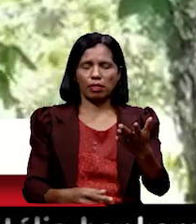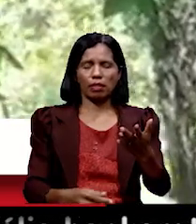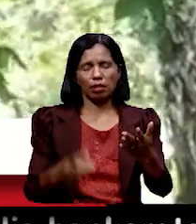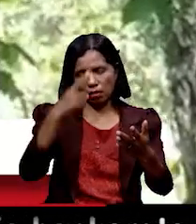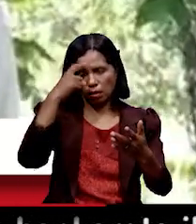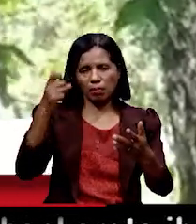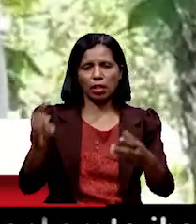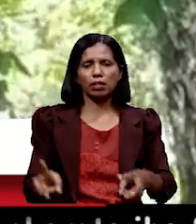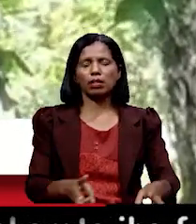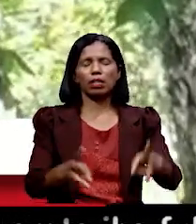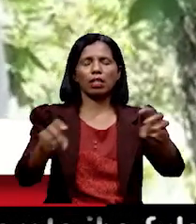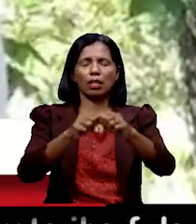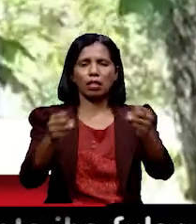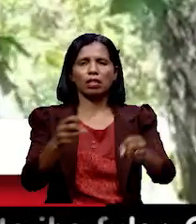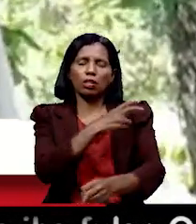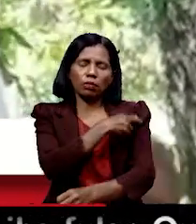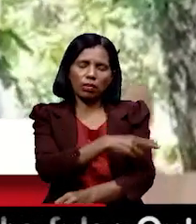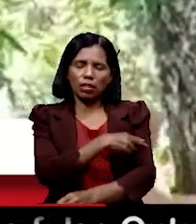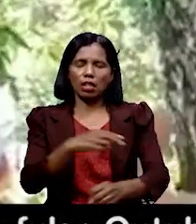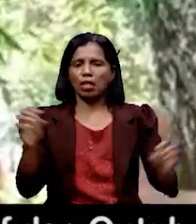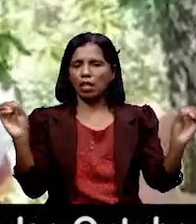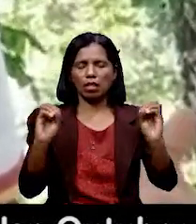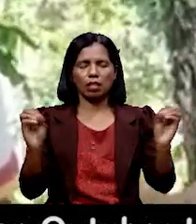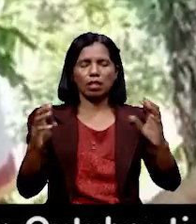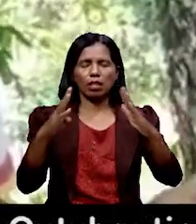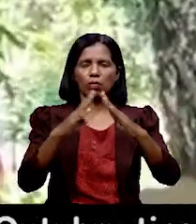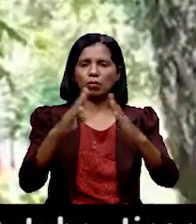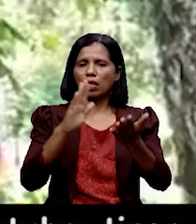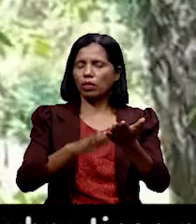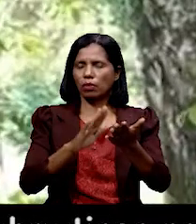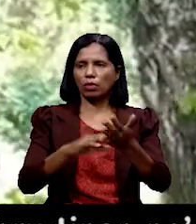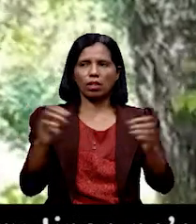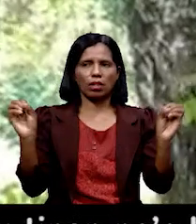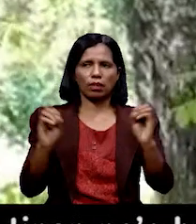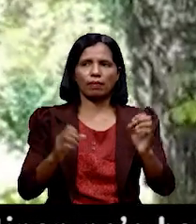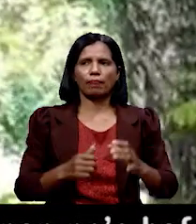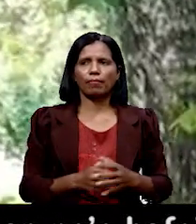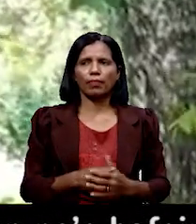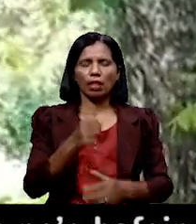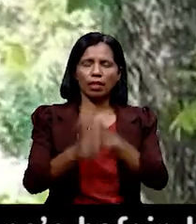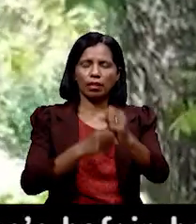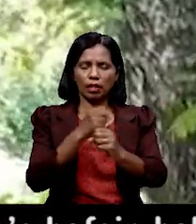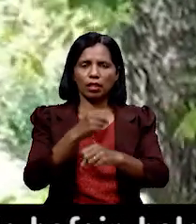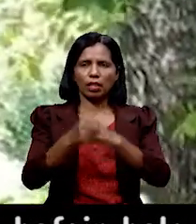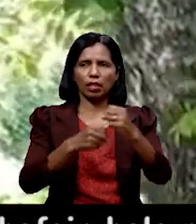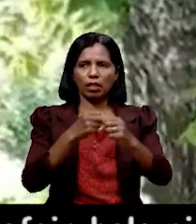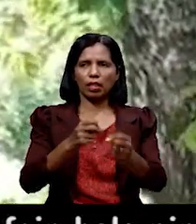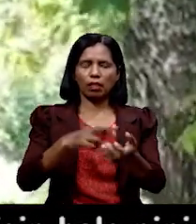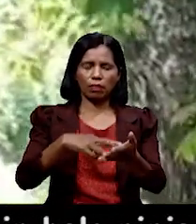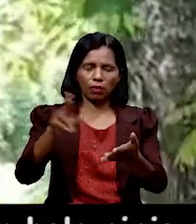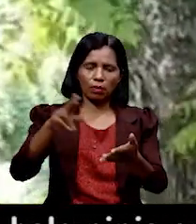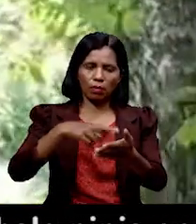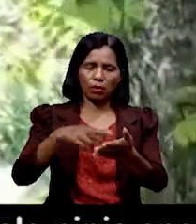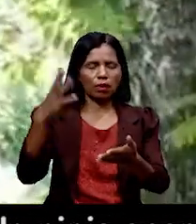istirahat, hospital laya, di sekolah, laya hoti. Inantinan dit, kau proba, proba hene bawa, naik ulung